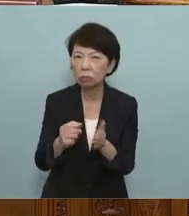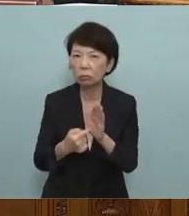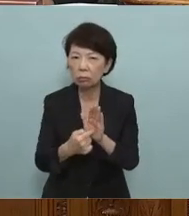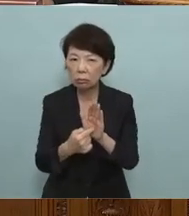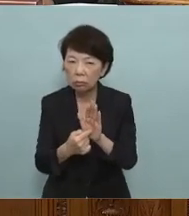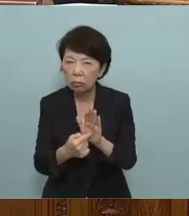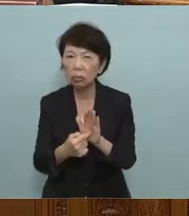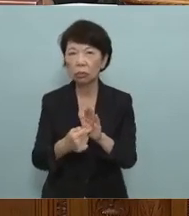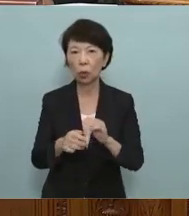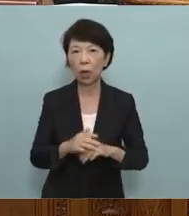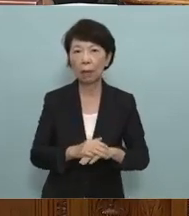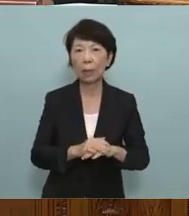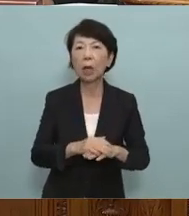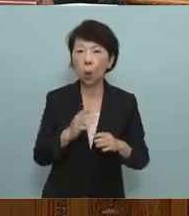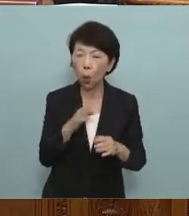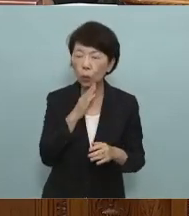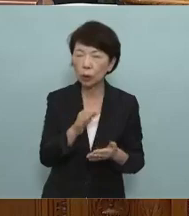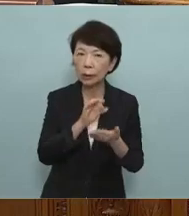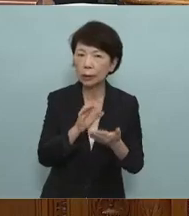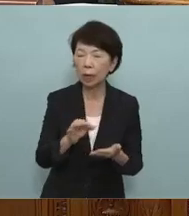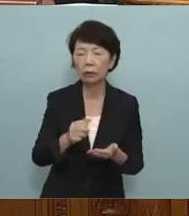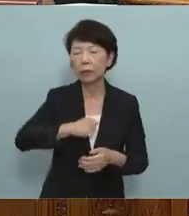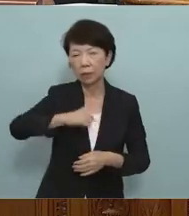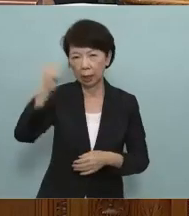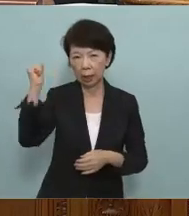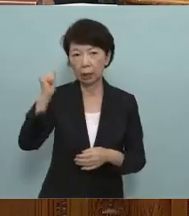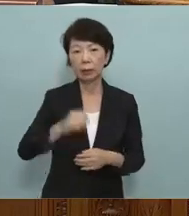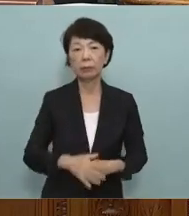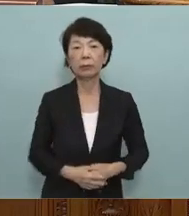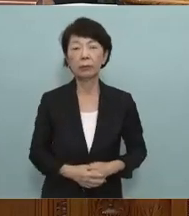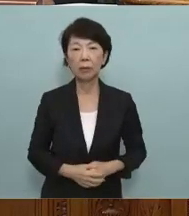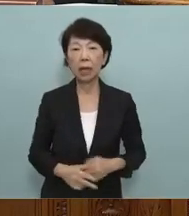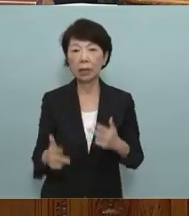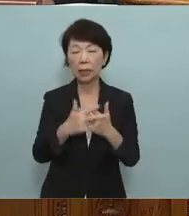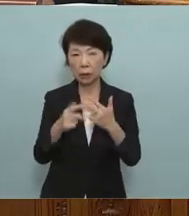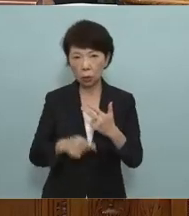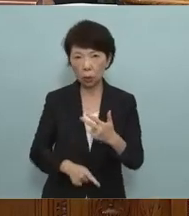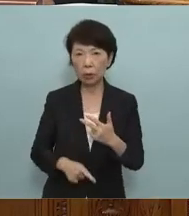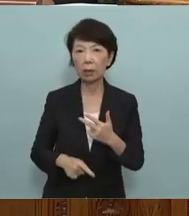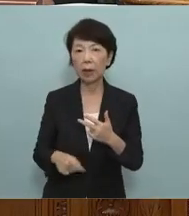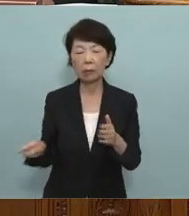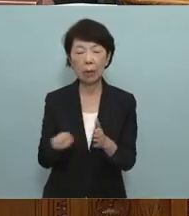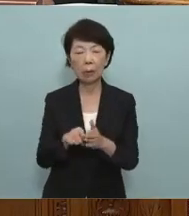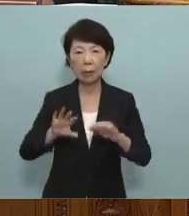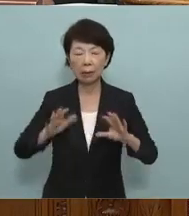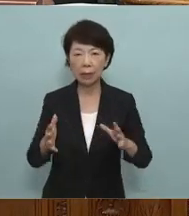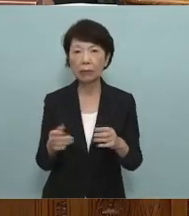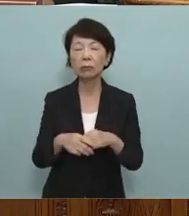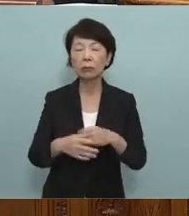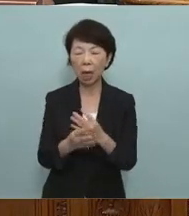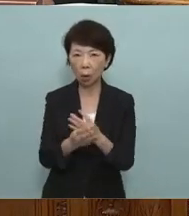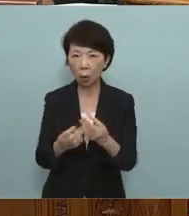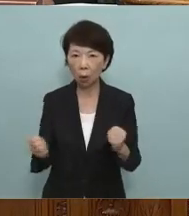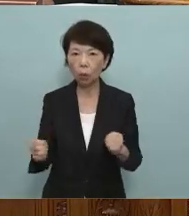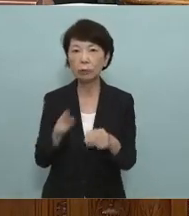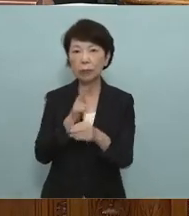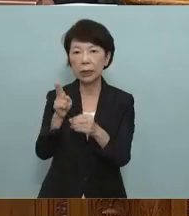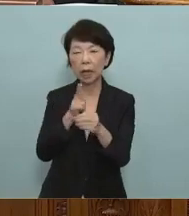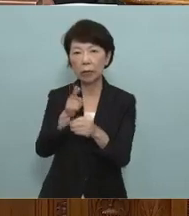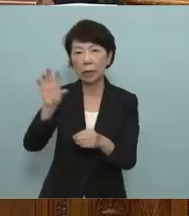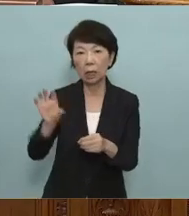用は断じて許されません。北朝鮮は異例の頻度でミサイル発射を繰り返し、